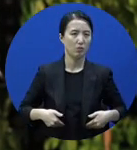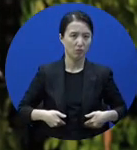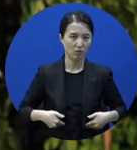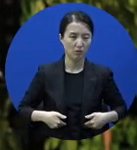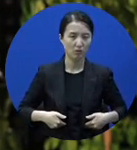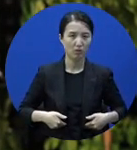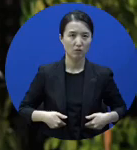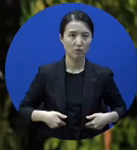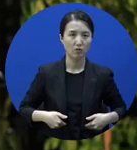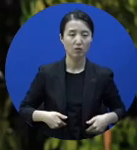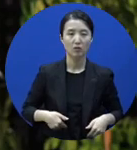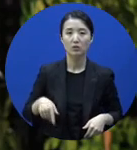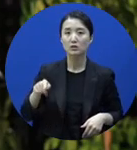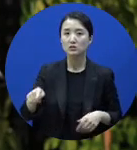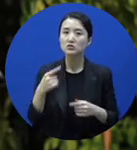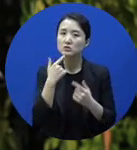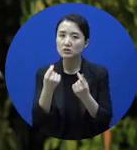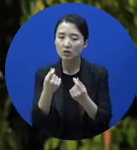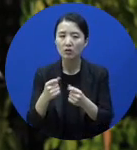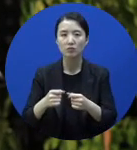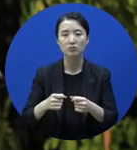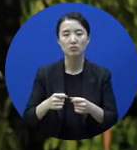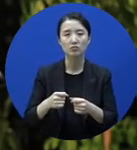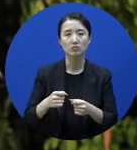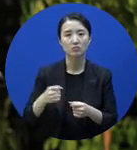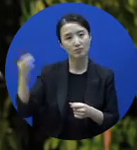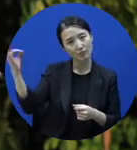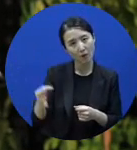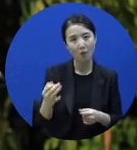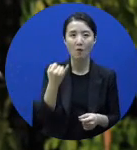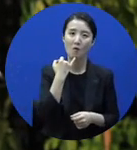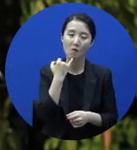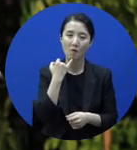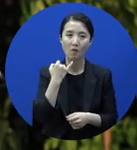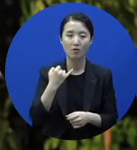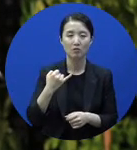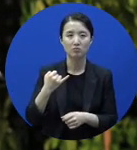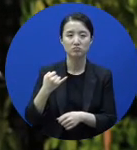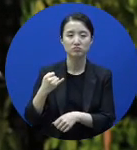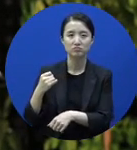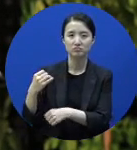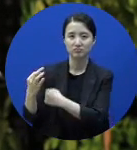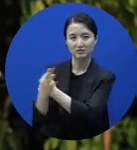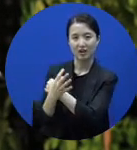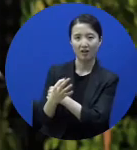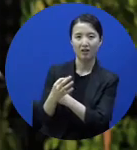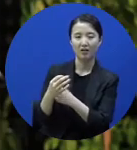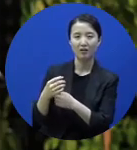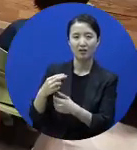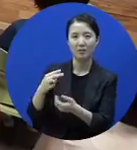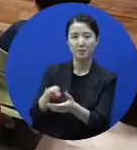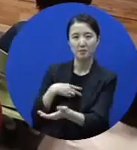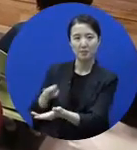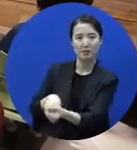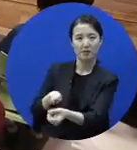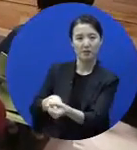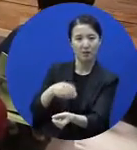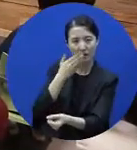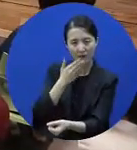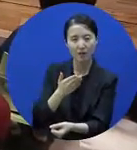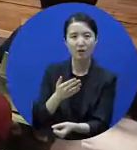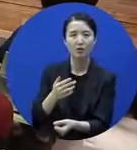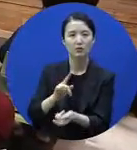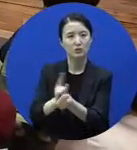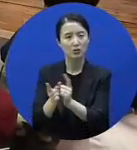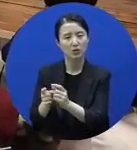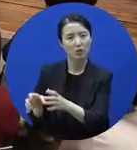다 좋다고 또는 그걸 또 사주기도 하고 뭐 그런 것들을 연결을 좀 하고 있습니다. 그렇게 뭐 우리 국내 커뮤니티를 운영할 수 있는